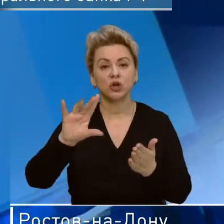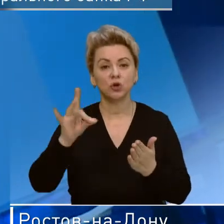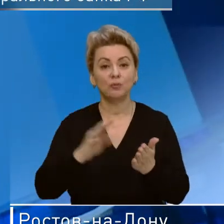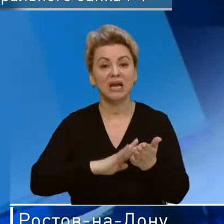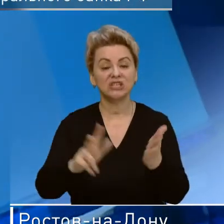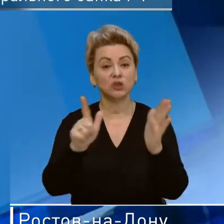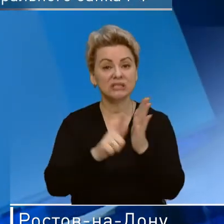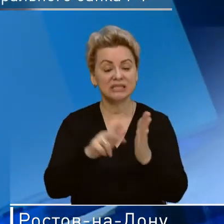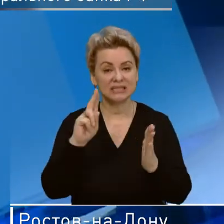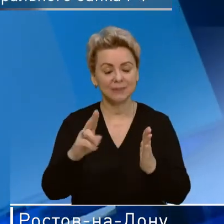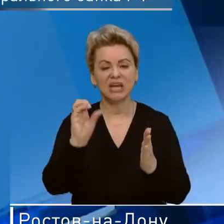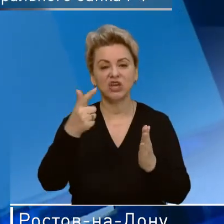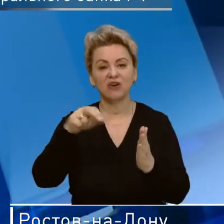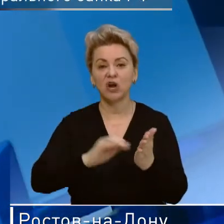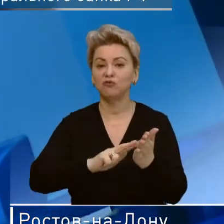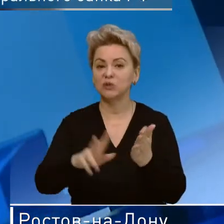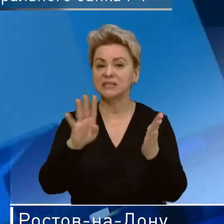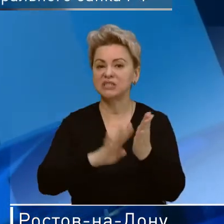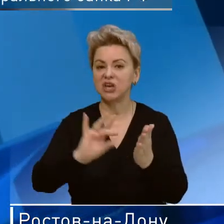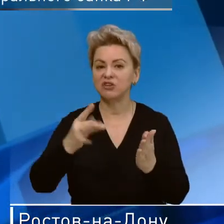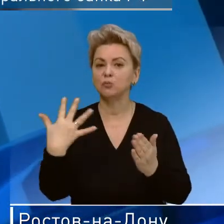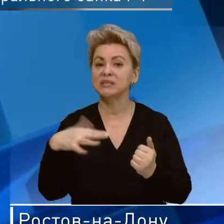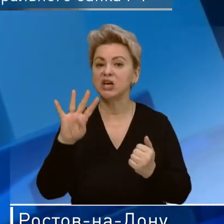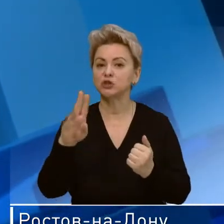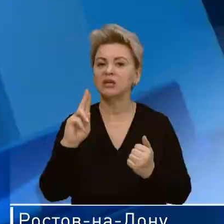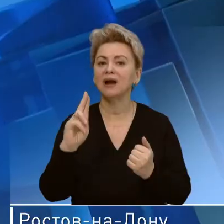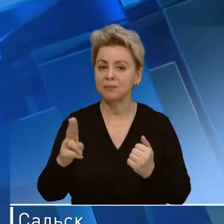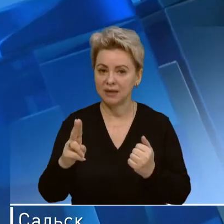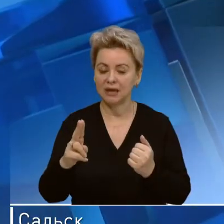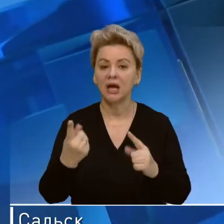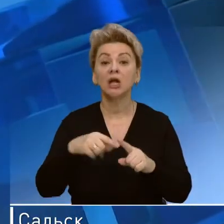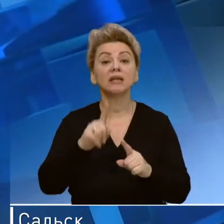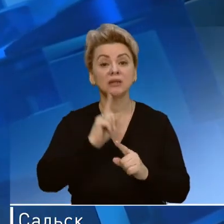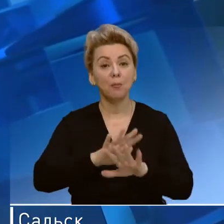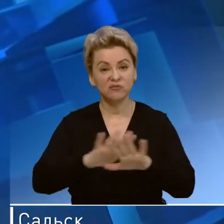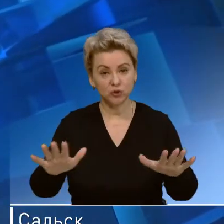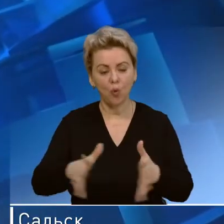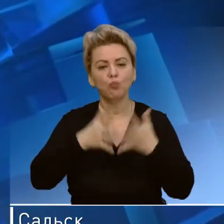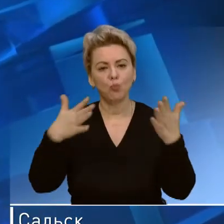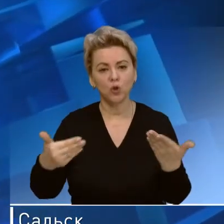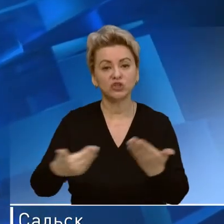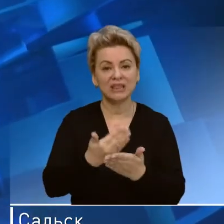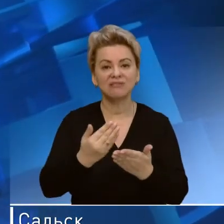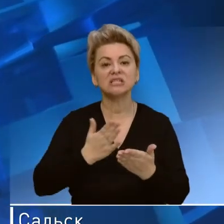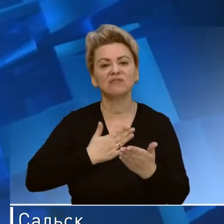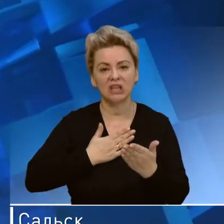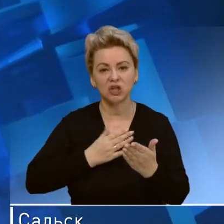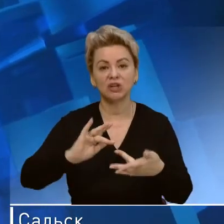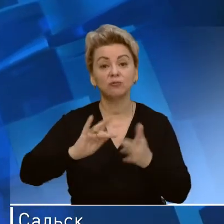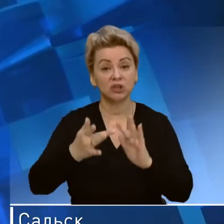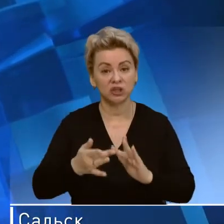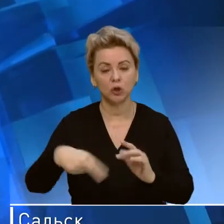рубля 97 копеек, евро 89 рублей 54 копейки. На этом пока все. Еще больше новостей в наших